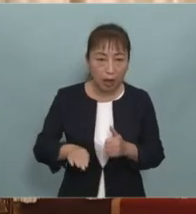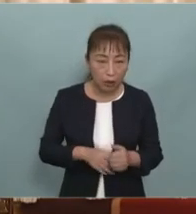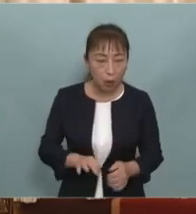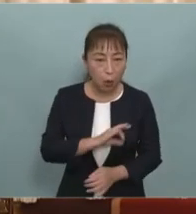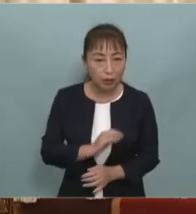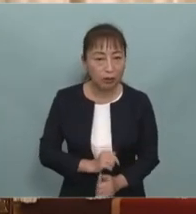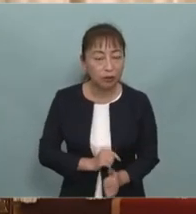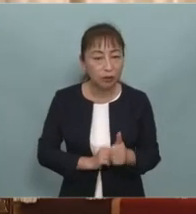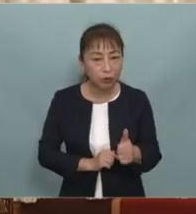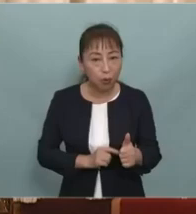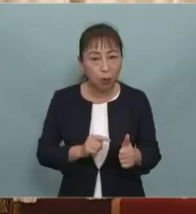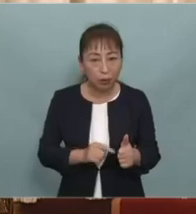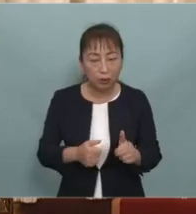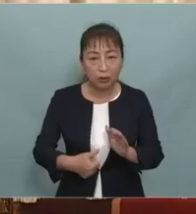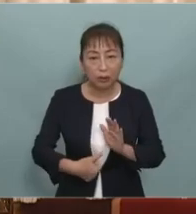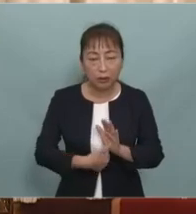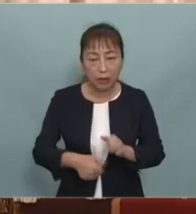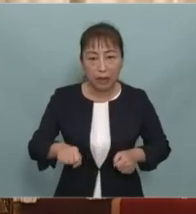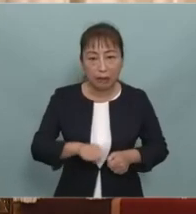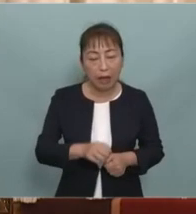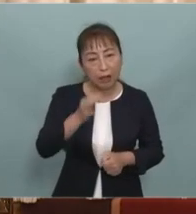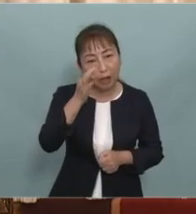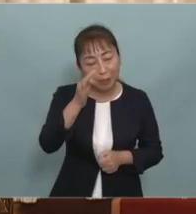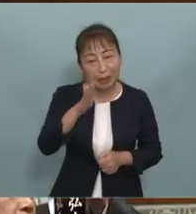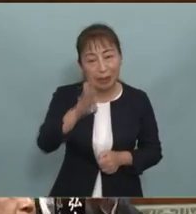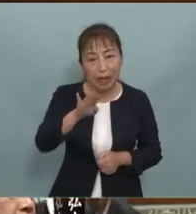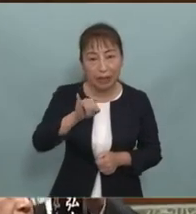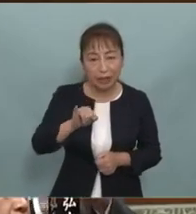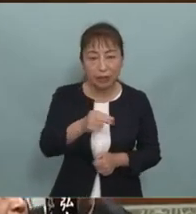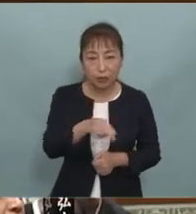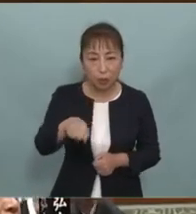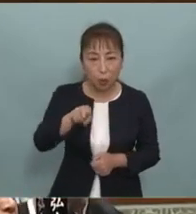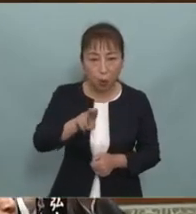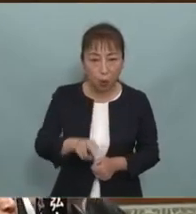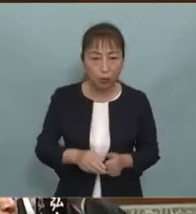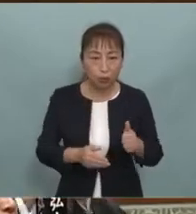に武見慶三君を指名いたし